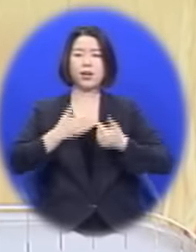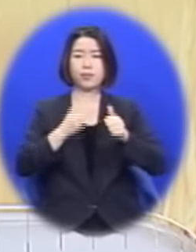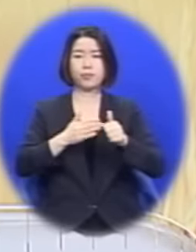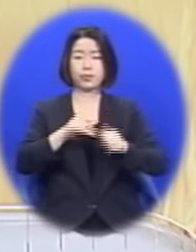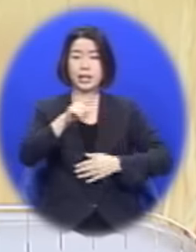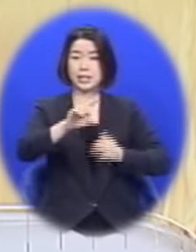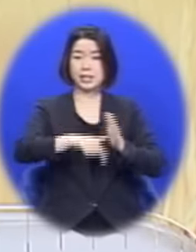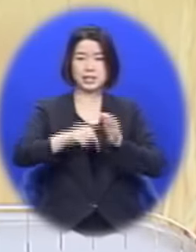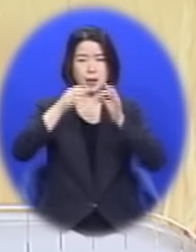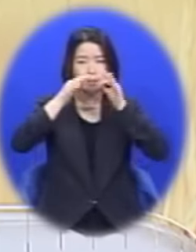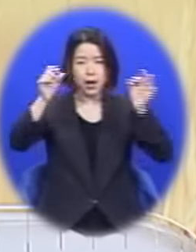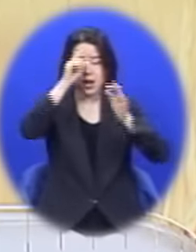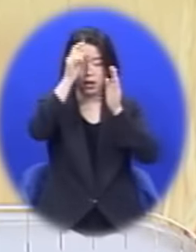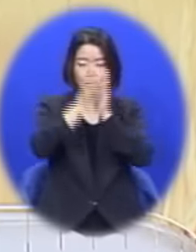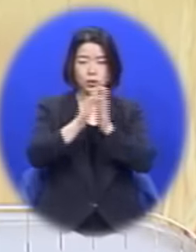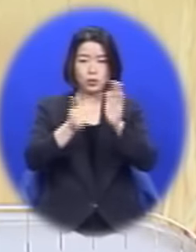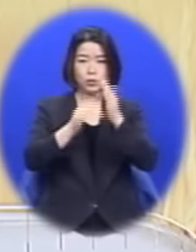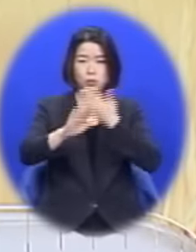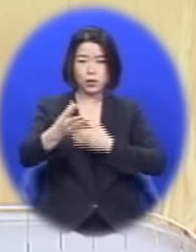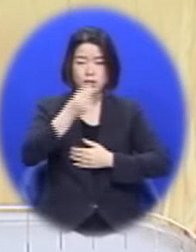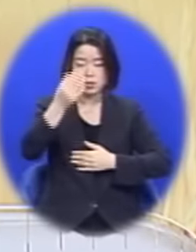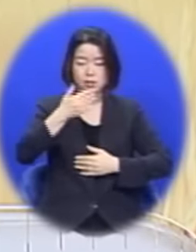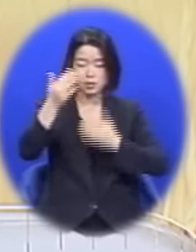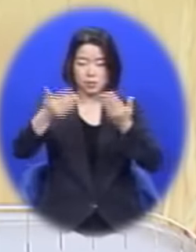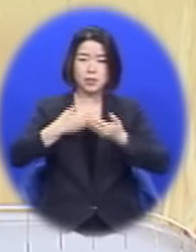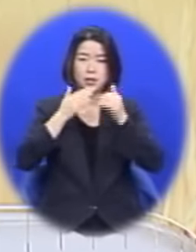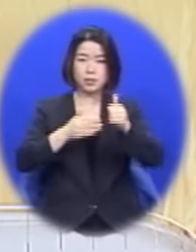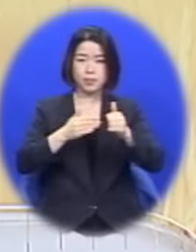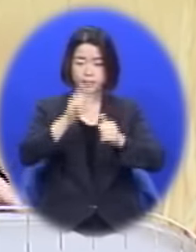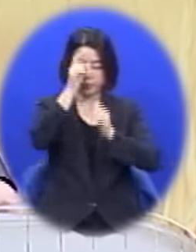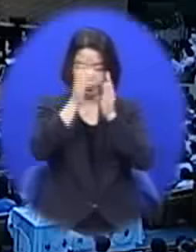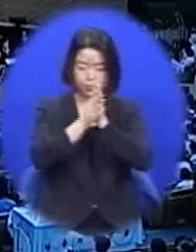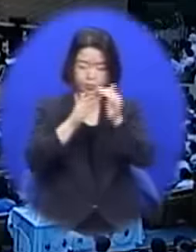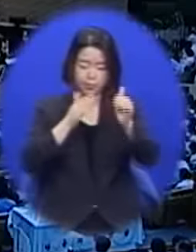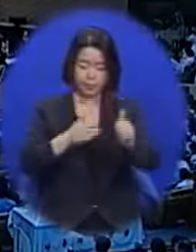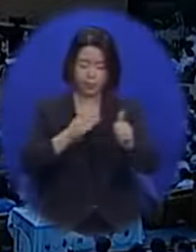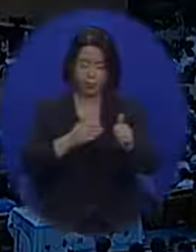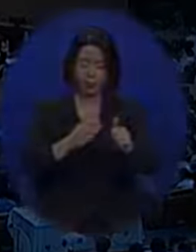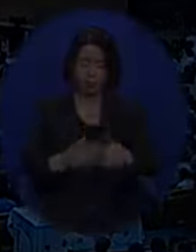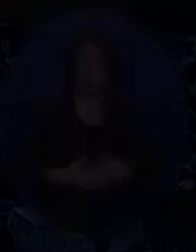우리 시간 통성으로 기도하고 성찬을 받겠습니다. 기도하시겠습니다.